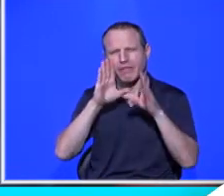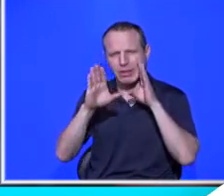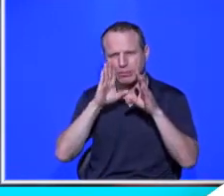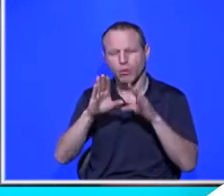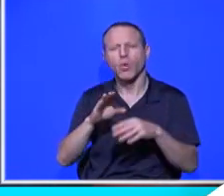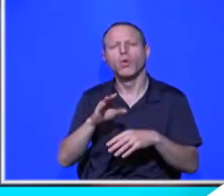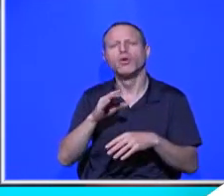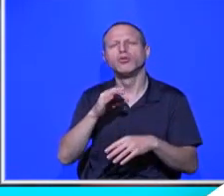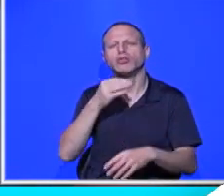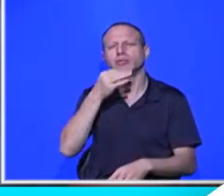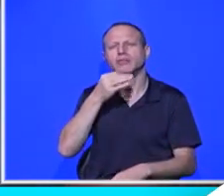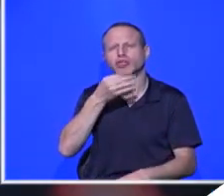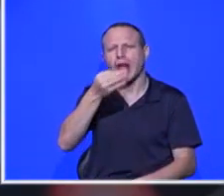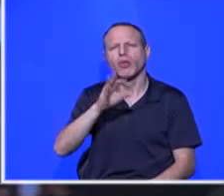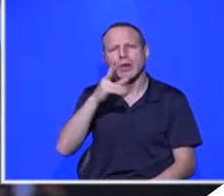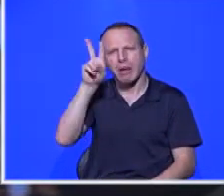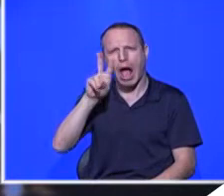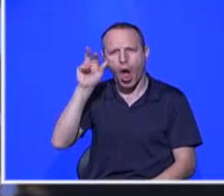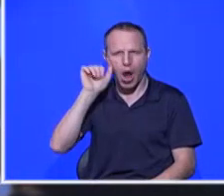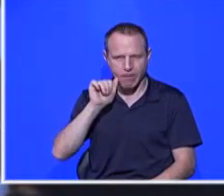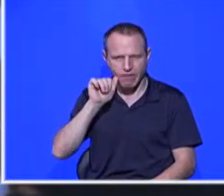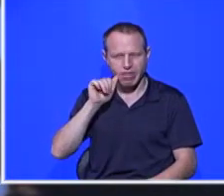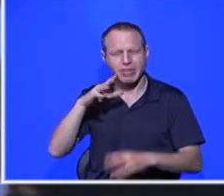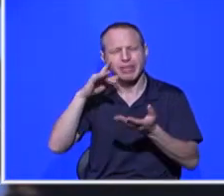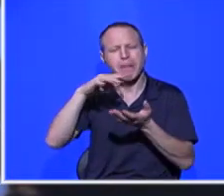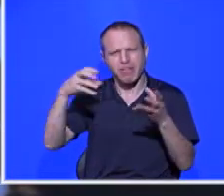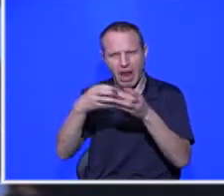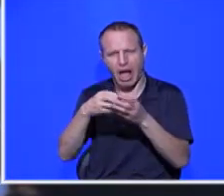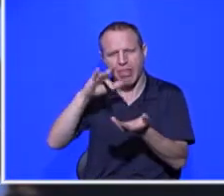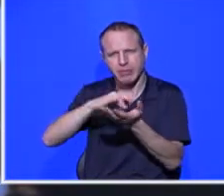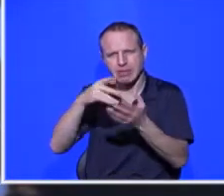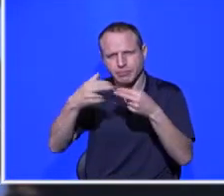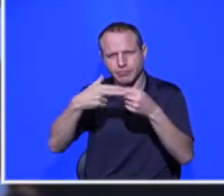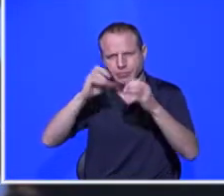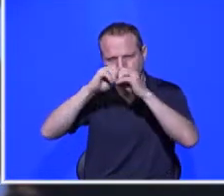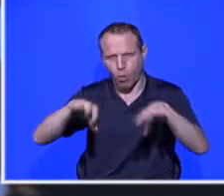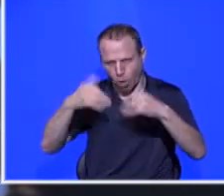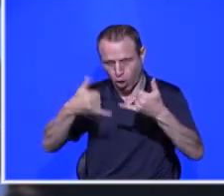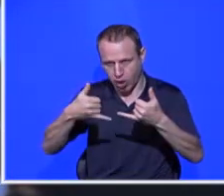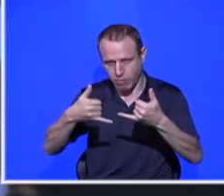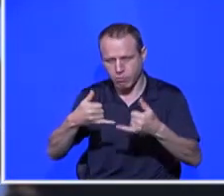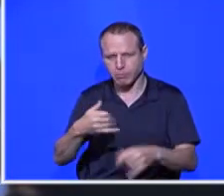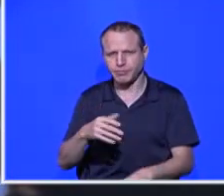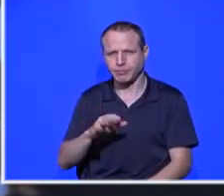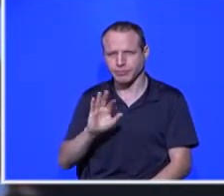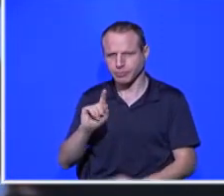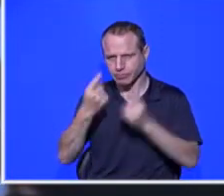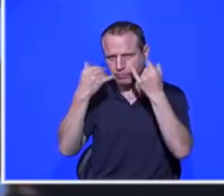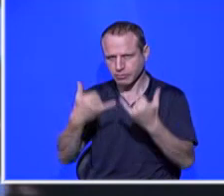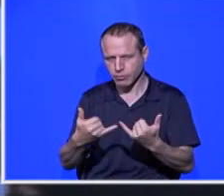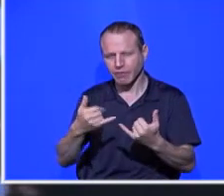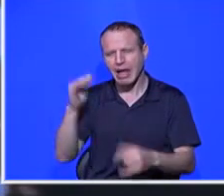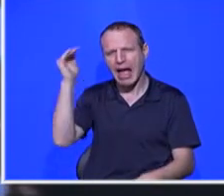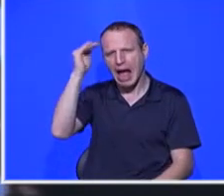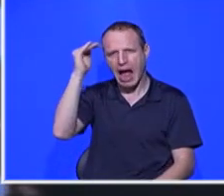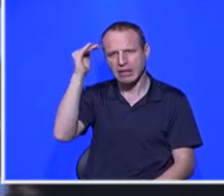ובו שאלנו, האם לדעתכם מפלגת כחול לבן נמצאת על סף פירוק? הנוכחית, כן? זה כמה שקורה כרגע בני גנץ,